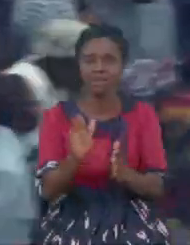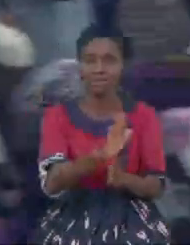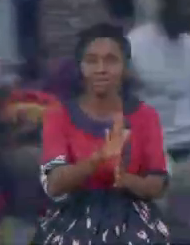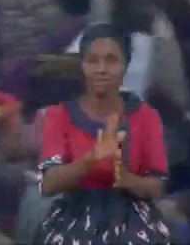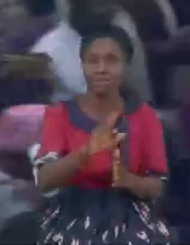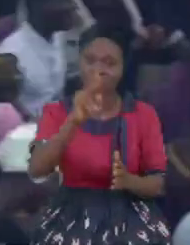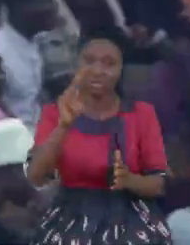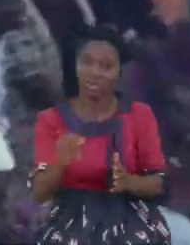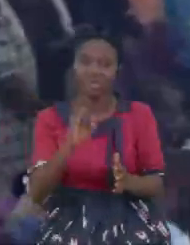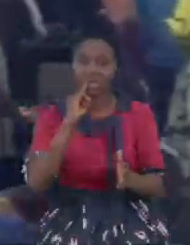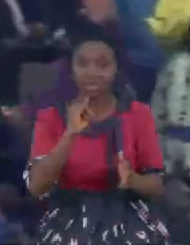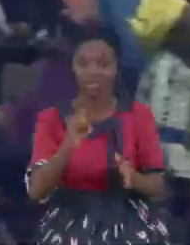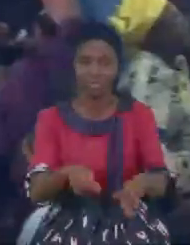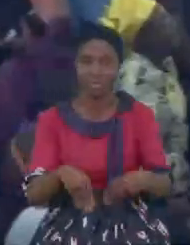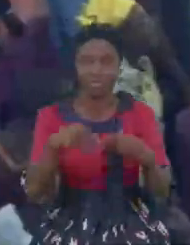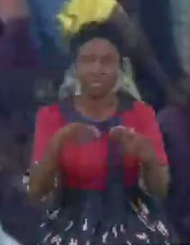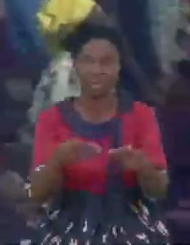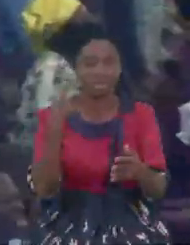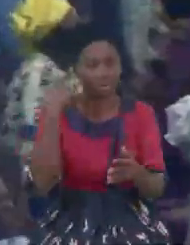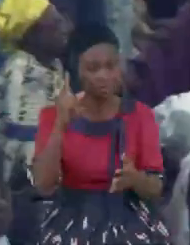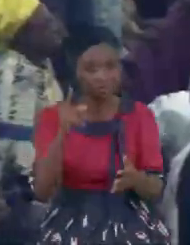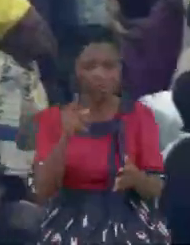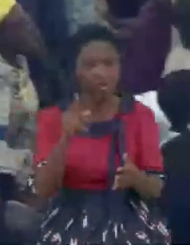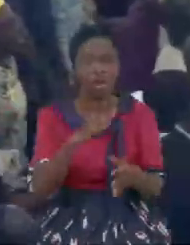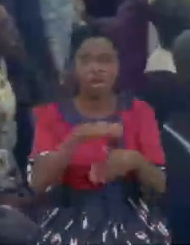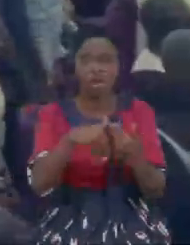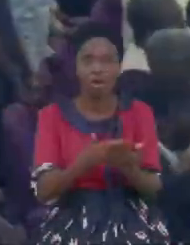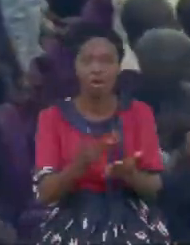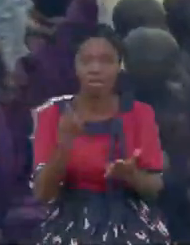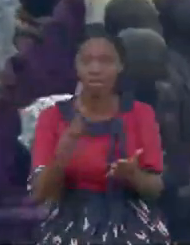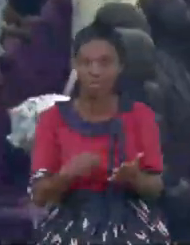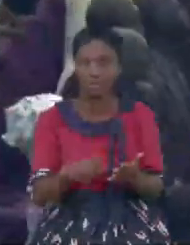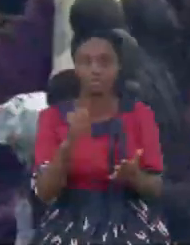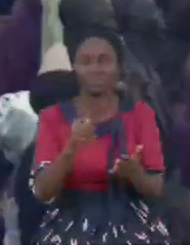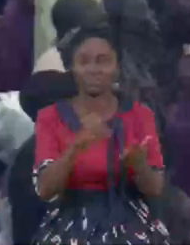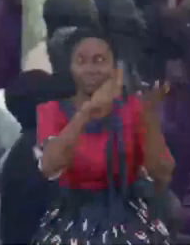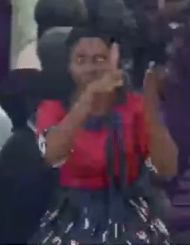Les besoins subvenus, le désespoir ôté,